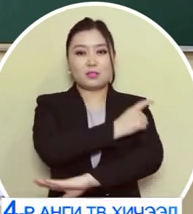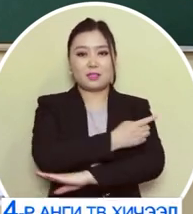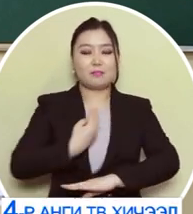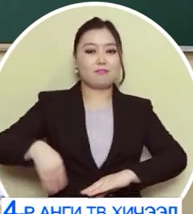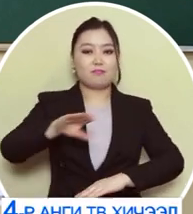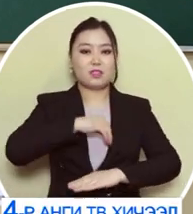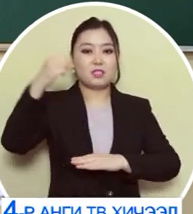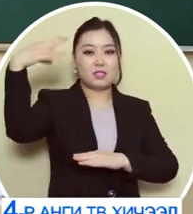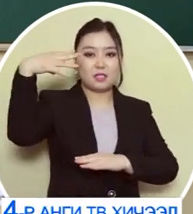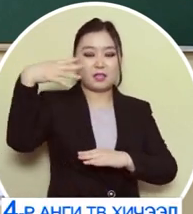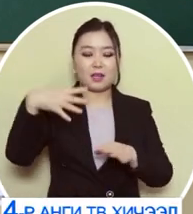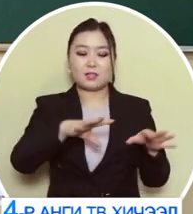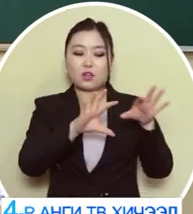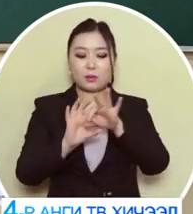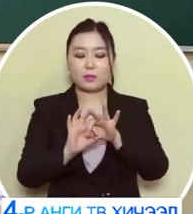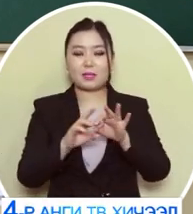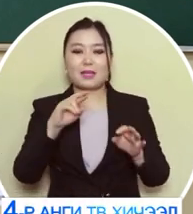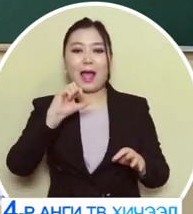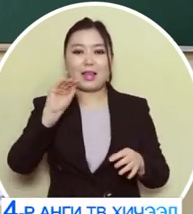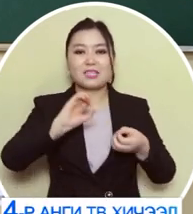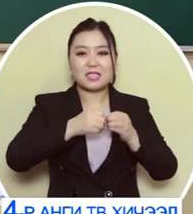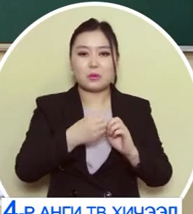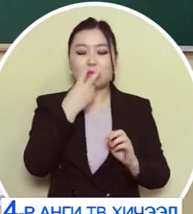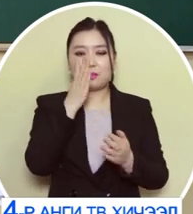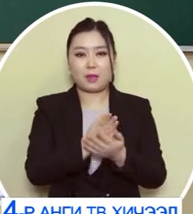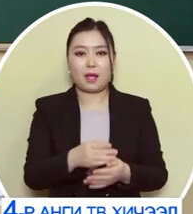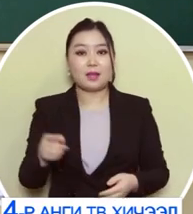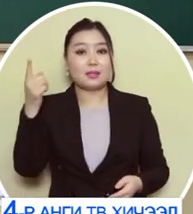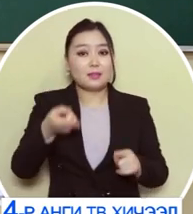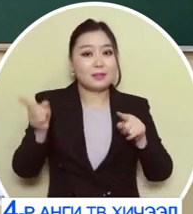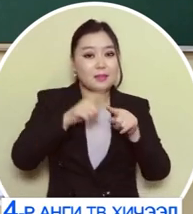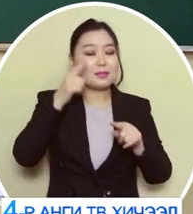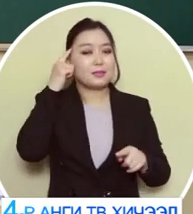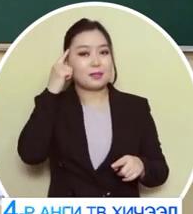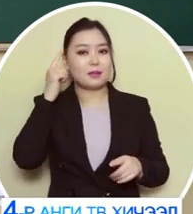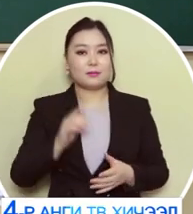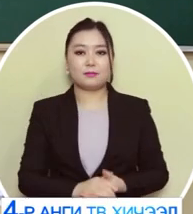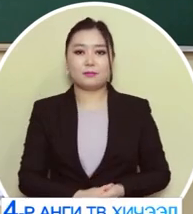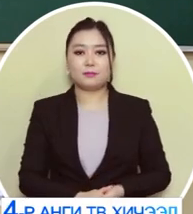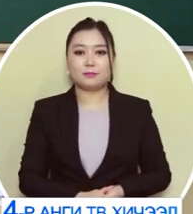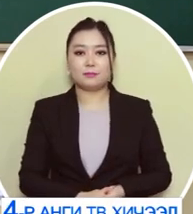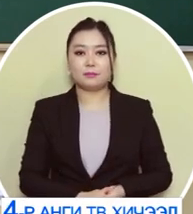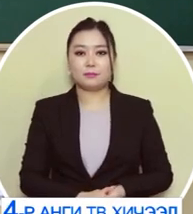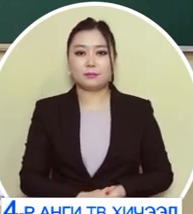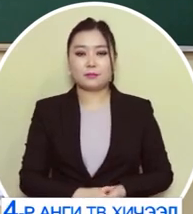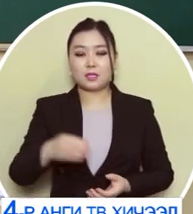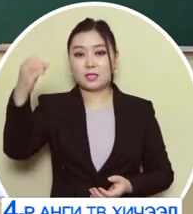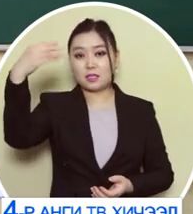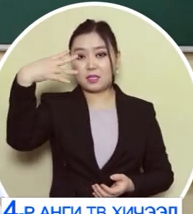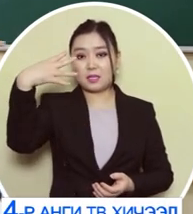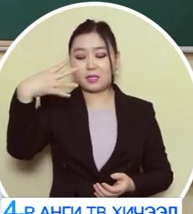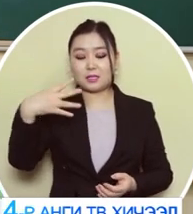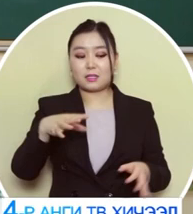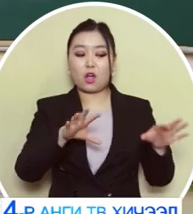қарындаштарыңды даярлаңдар. Өткен сабақта біз электр шамын жағу тізбегін қалай жасайтынына таныстығымыз. Еске